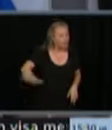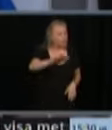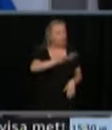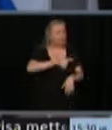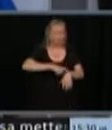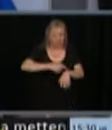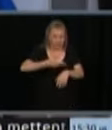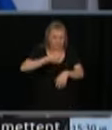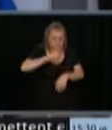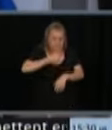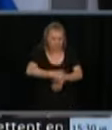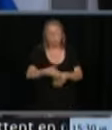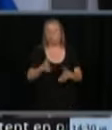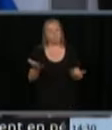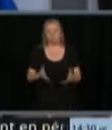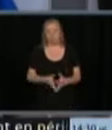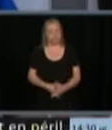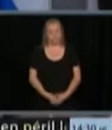Merci. Et